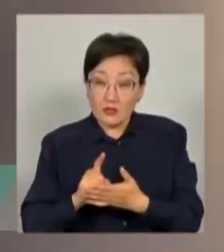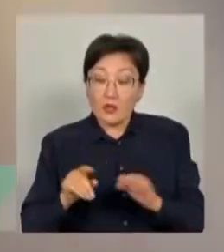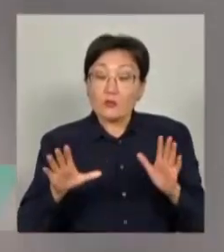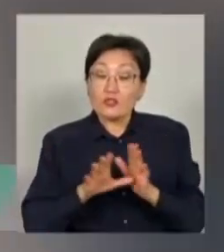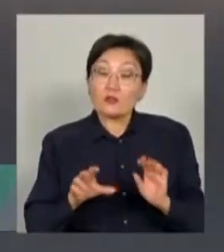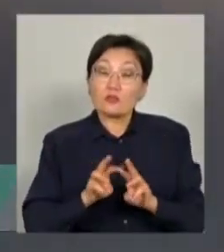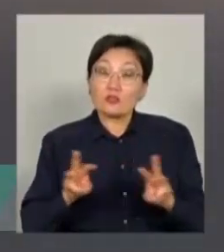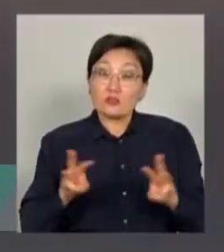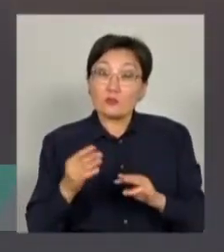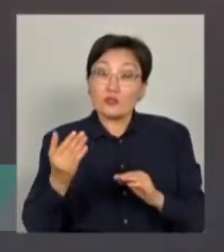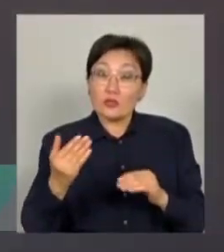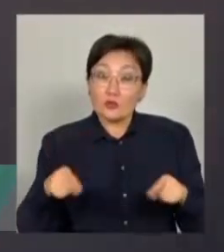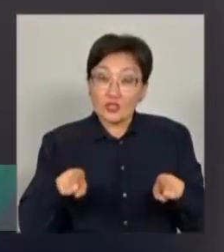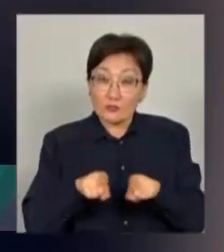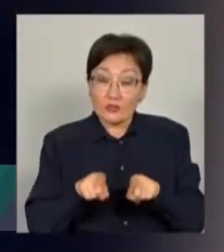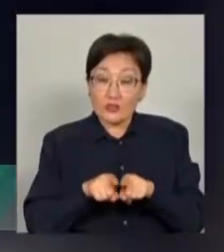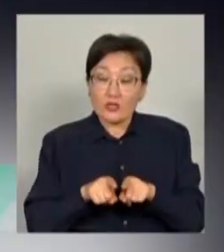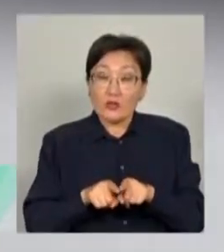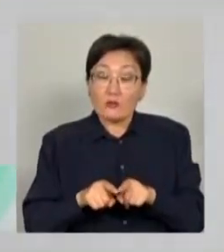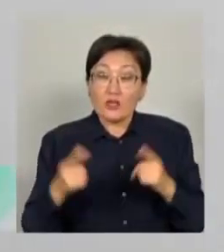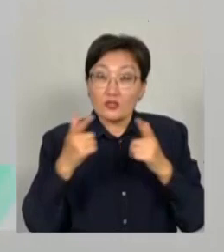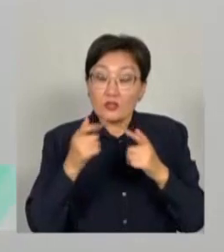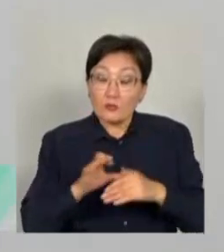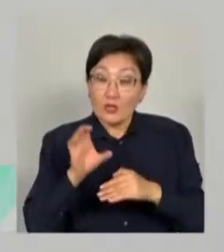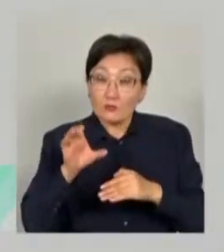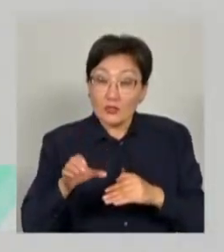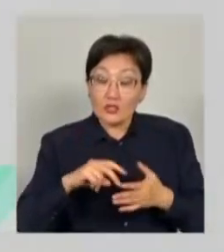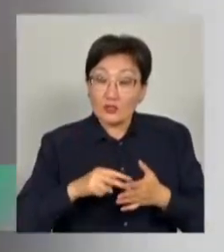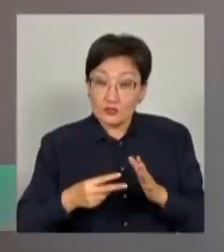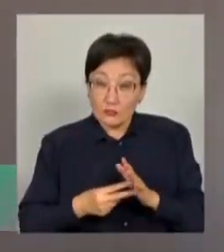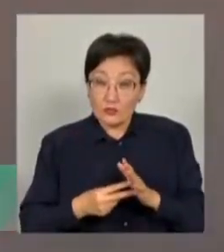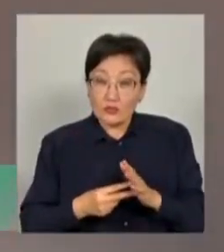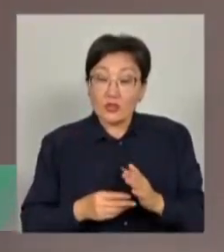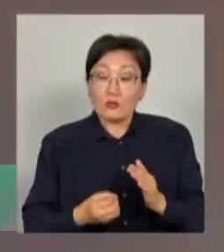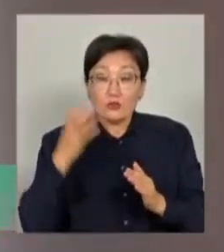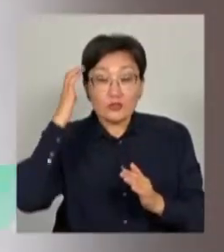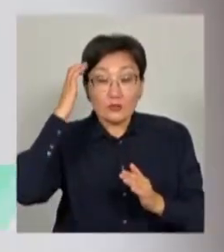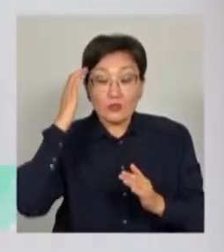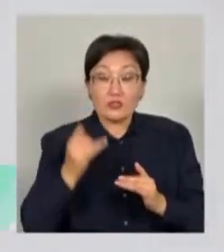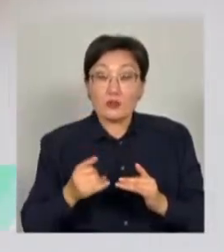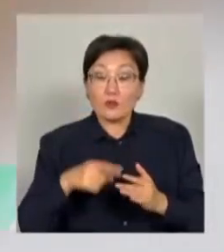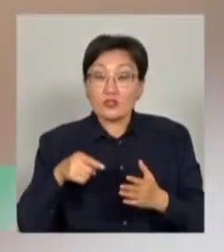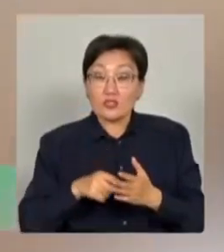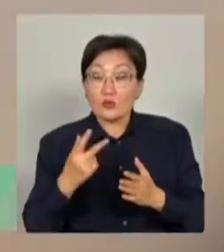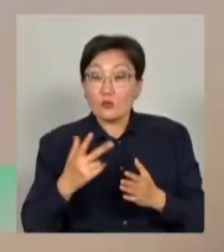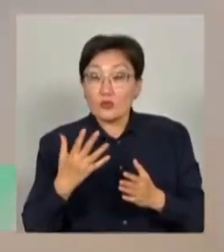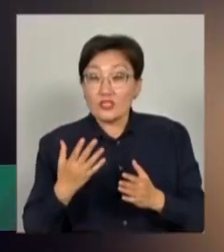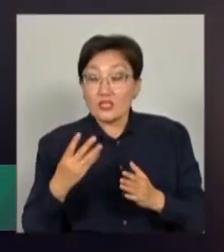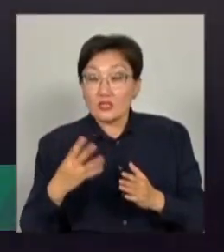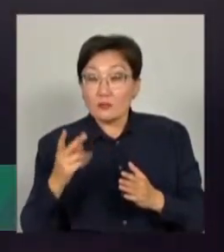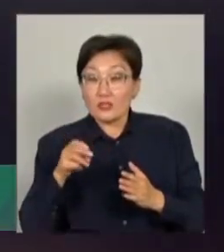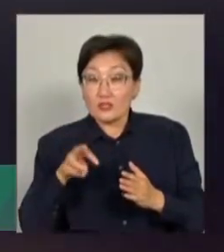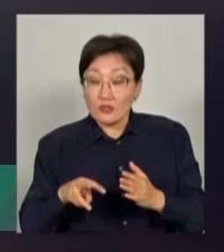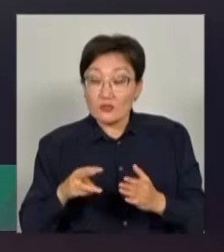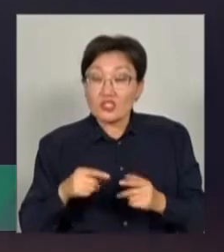Энергетика министрлігі оларға осындай сәлемхат жолдайтындарын айтты. Айта кетейік, кен орны Құлсары қаласынан 35-40 шақырым